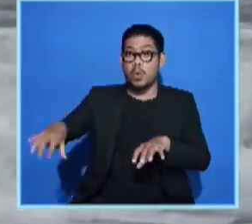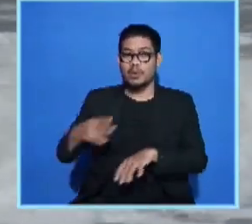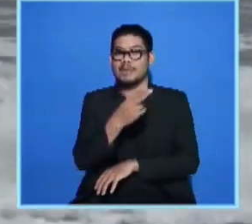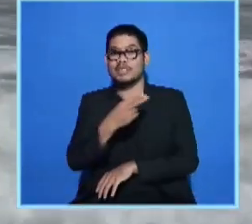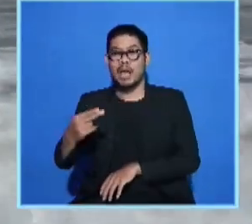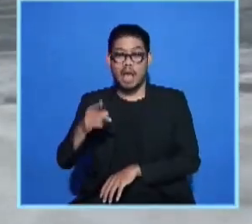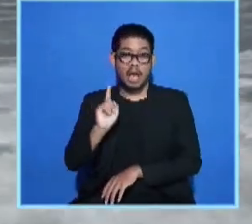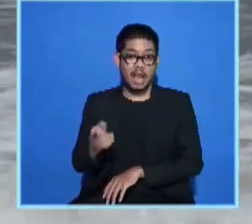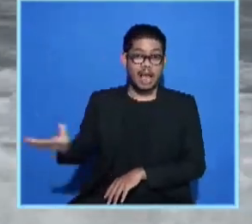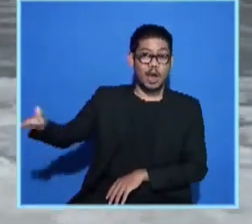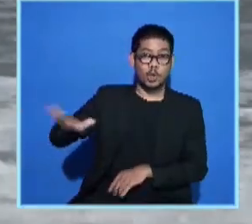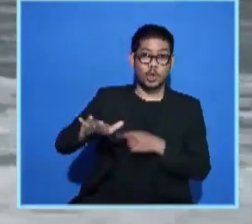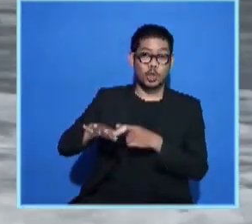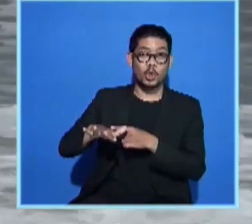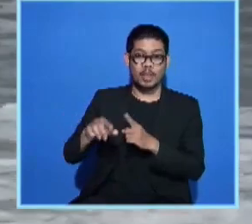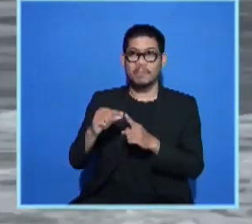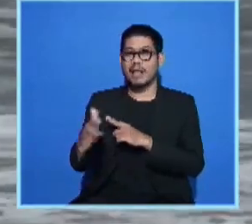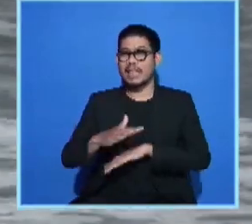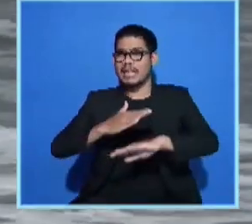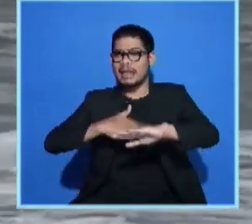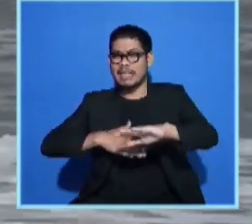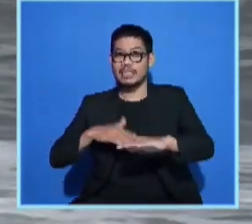di perairan Pantai Selatan Yogyakarta